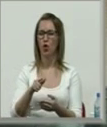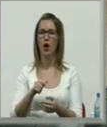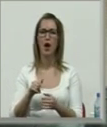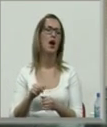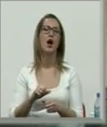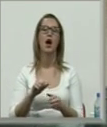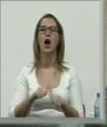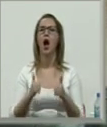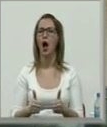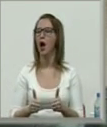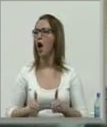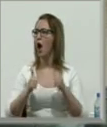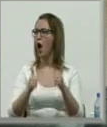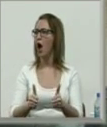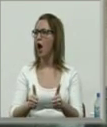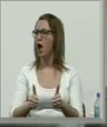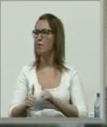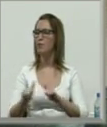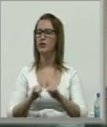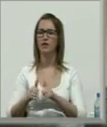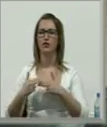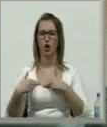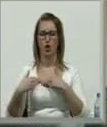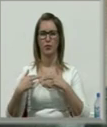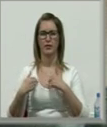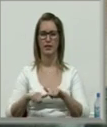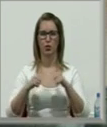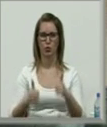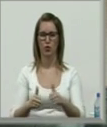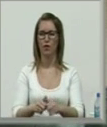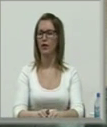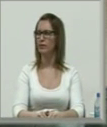komisji statutowej w dalszych negocjacjach z komisją heraldyczną